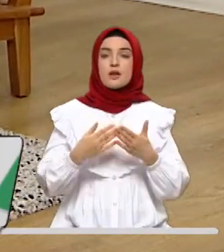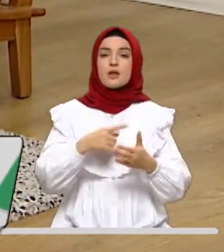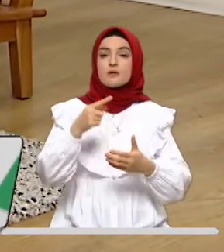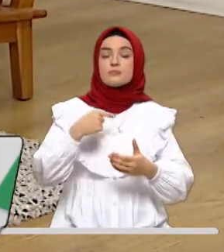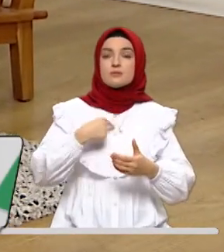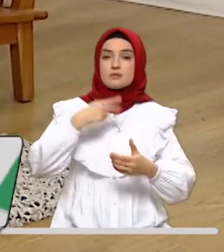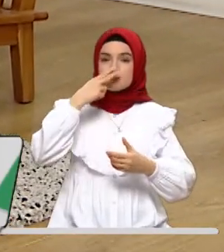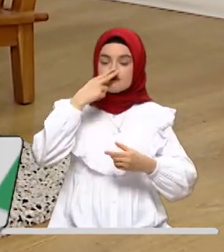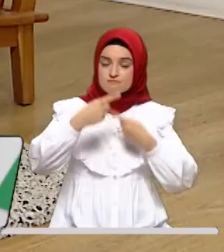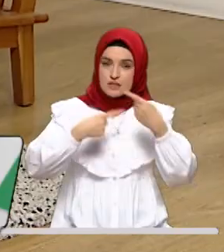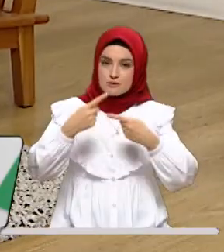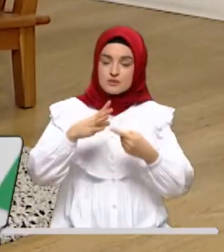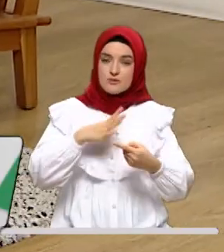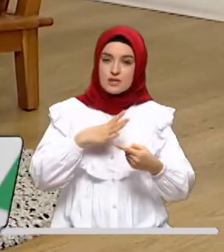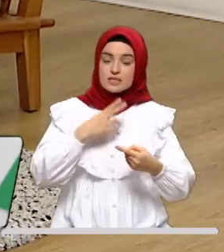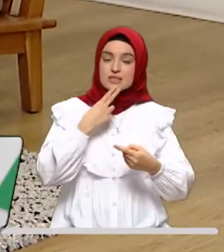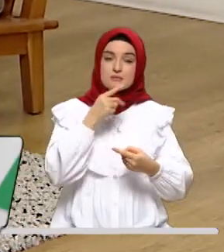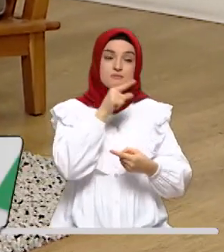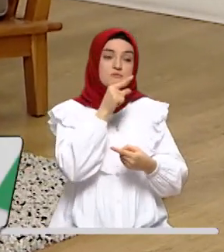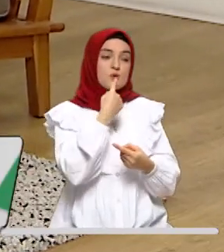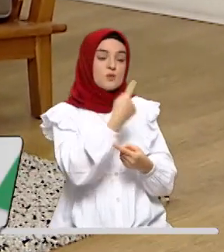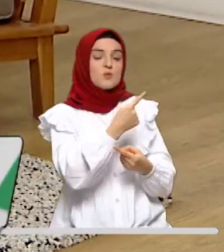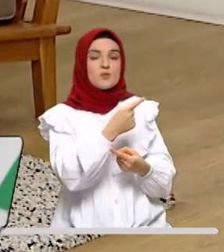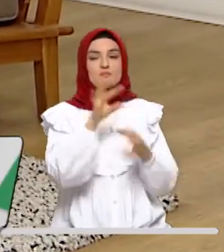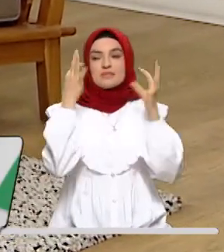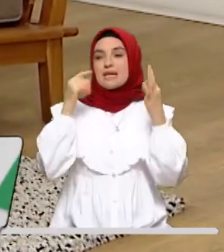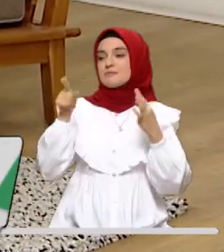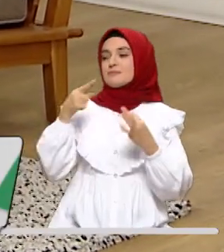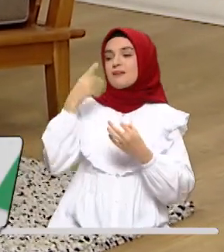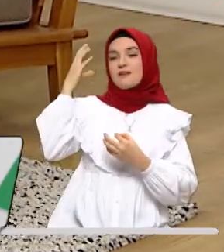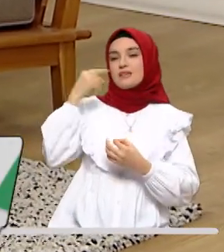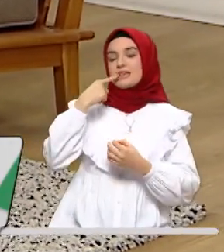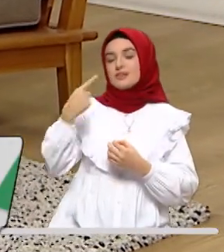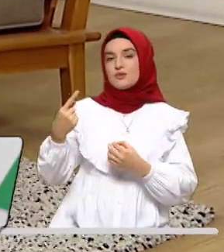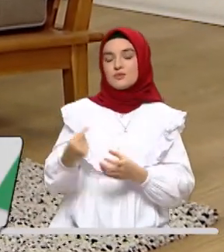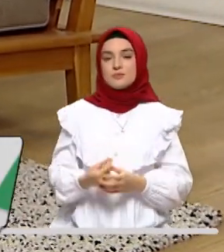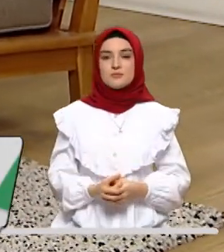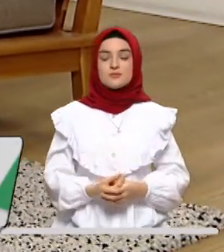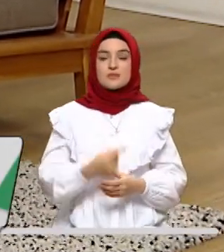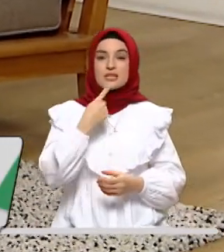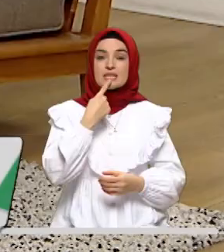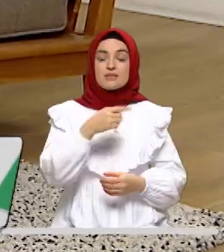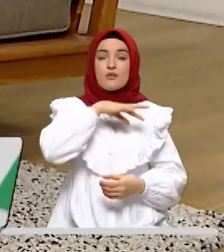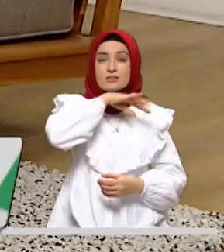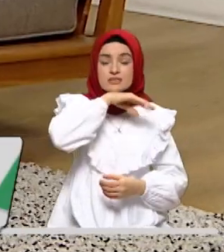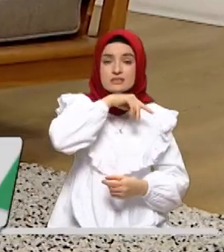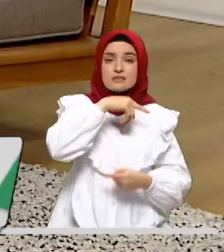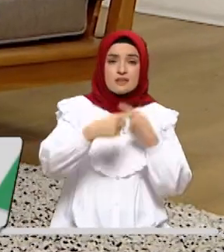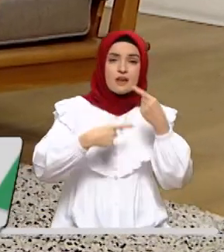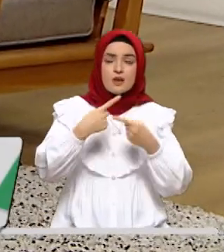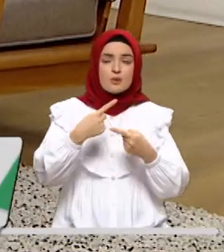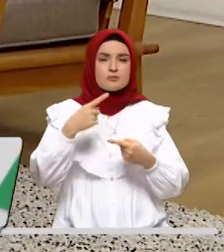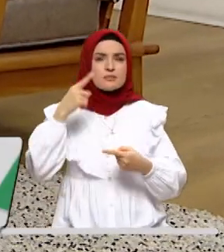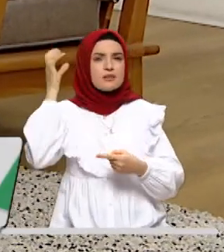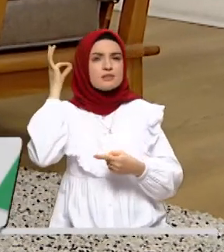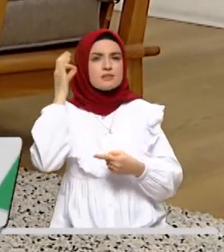bir şey var ya. Kızım sana söylüyorum, gelinim sen anla diye. Diyor ki, ihtiyar amcanı dinler misin